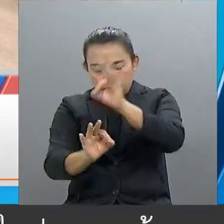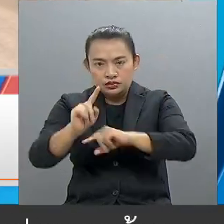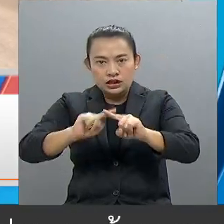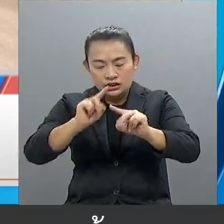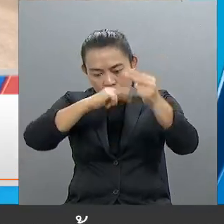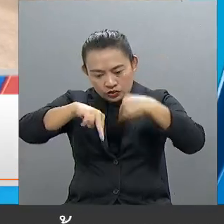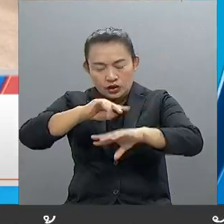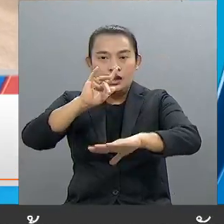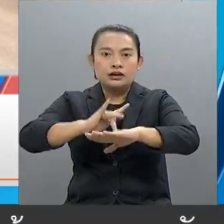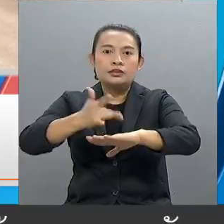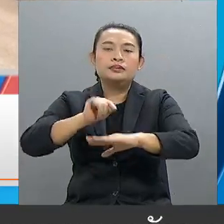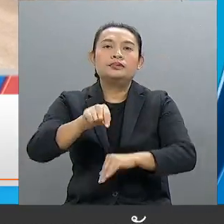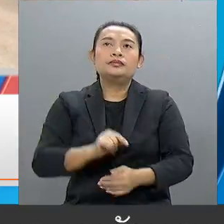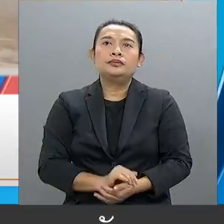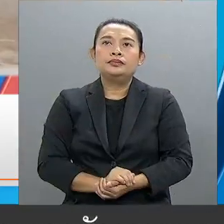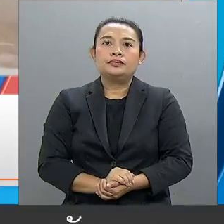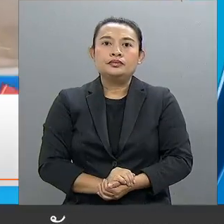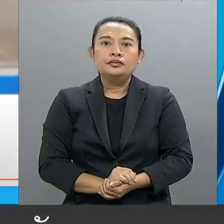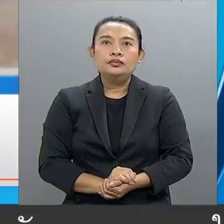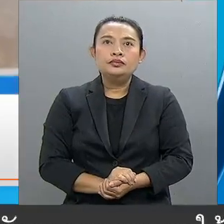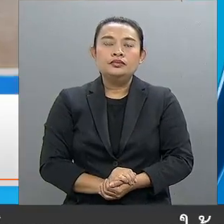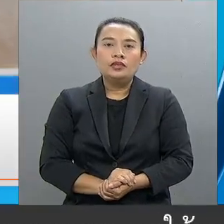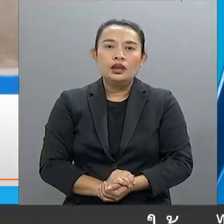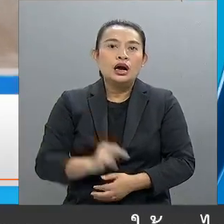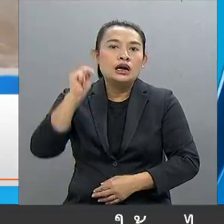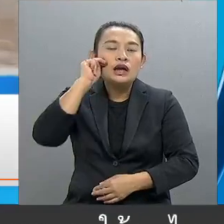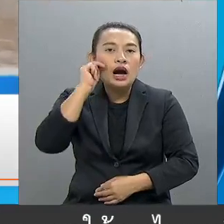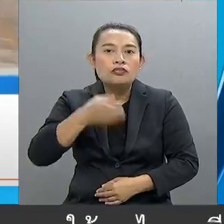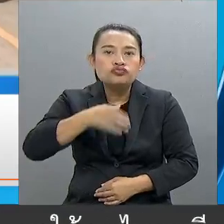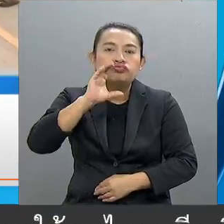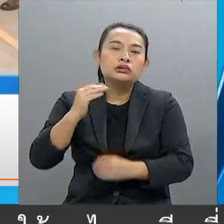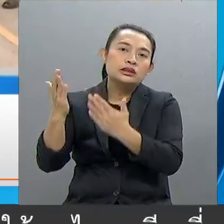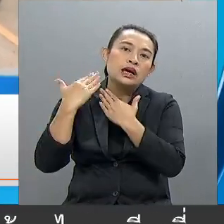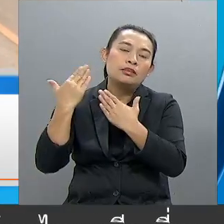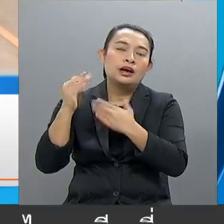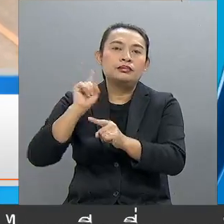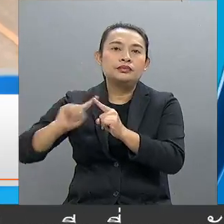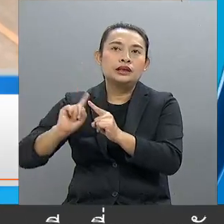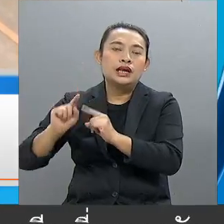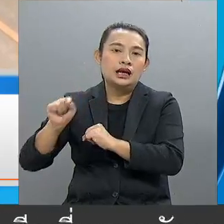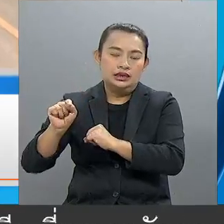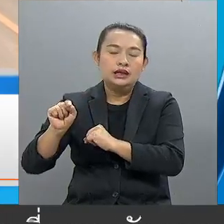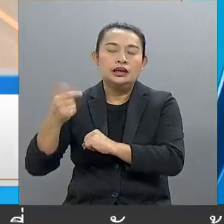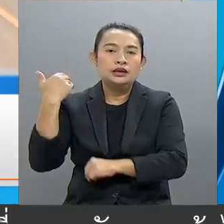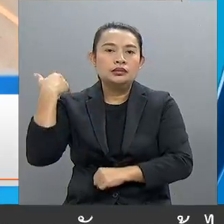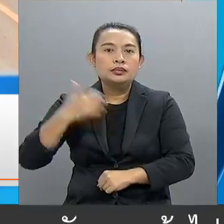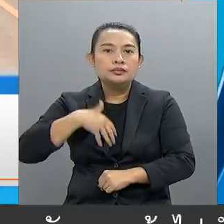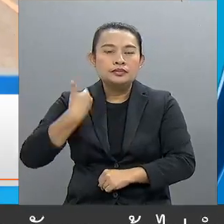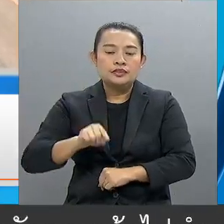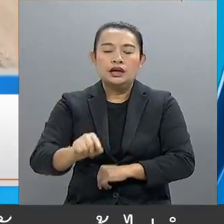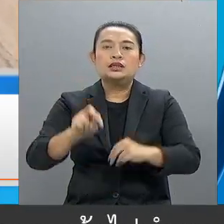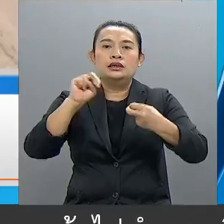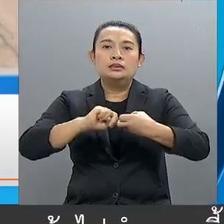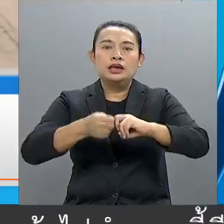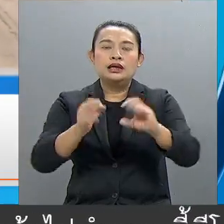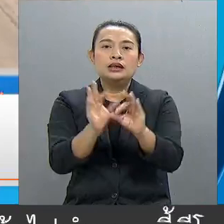น้ำเพื่อการอุปโภคบริโภคและการรักษานิเวศเท่านั้นนะครับอันนี้คือปัญหาใหญ่นะซึ่งท่านผู้ว่า